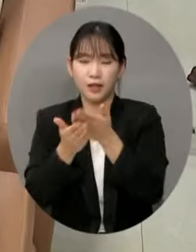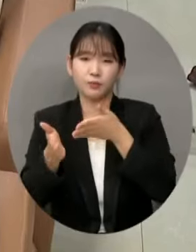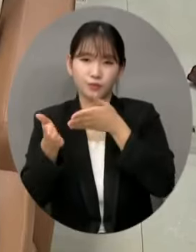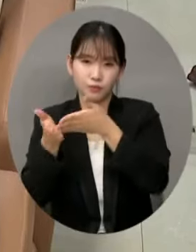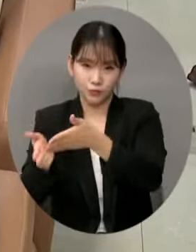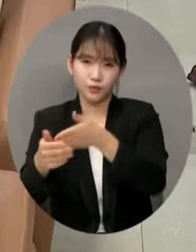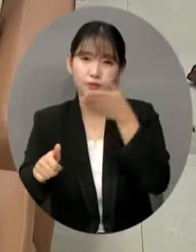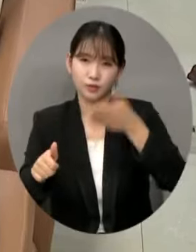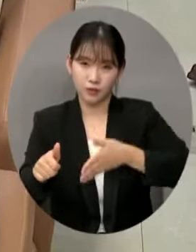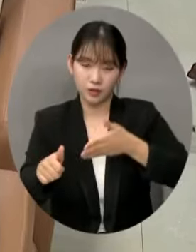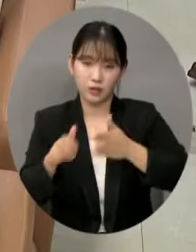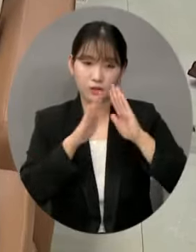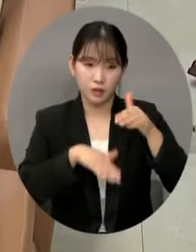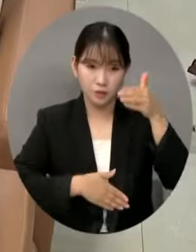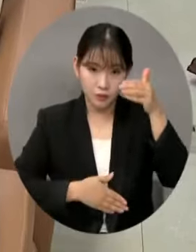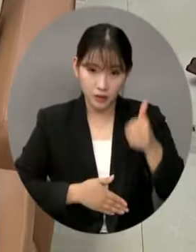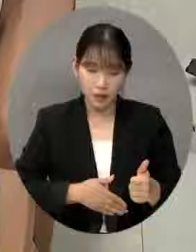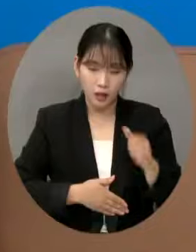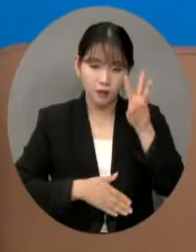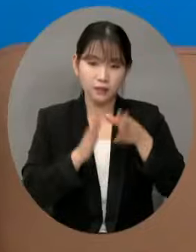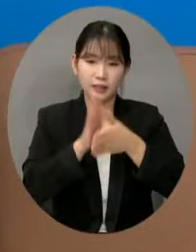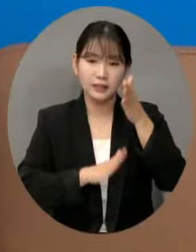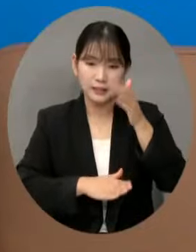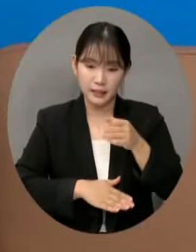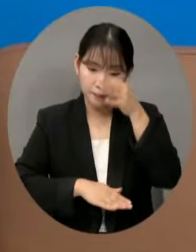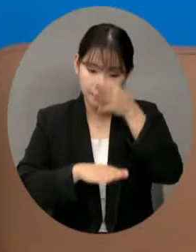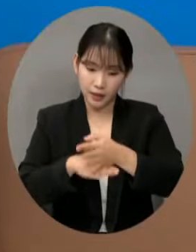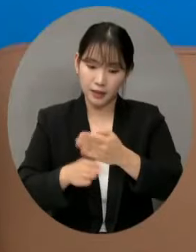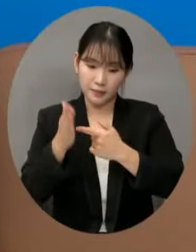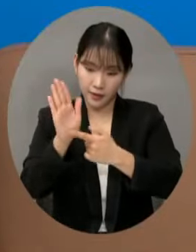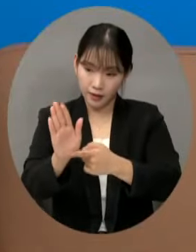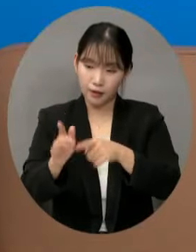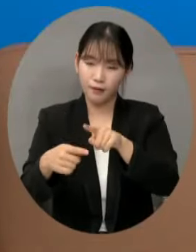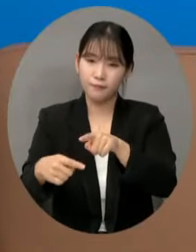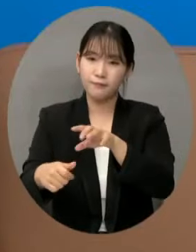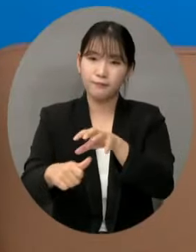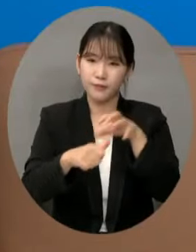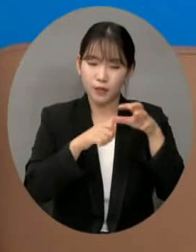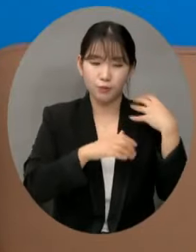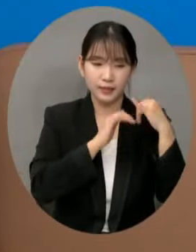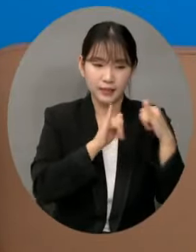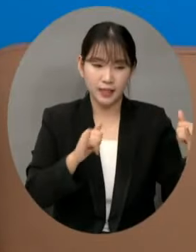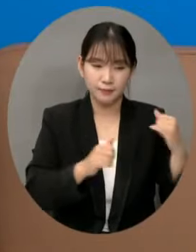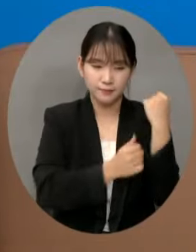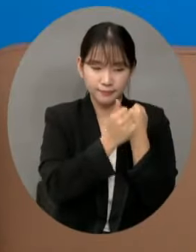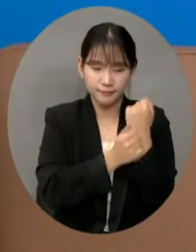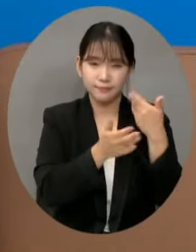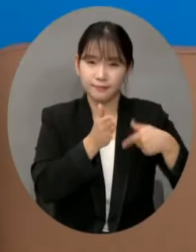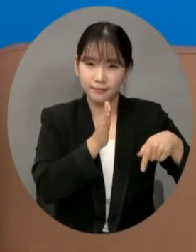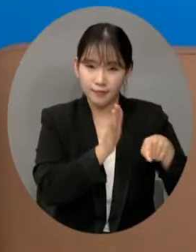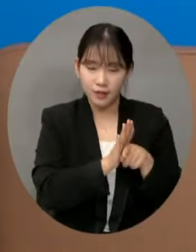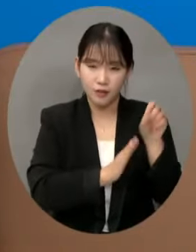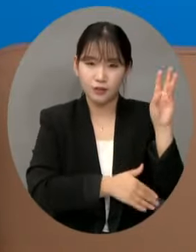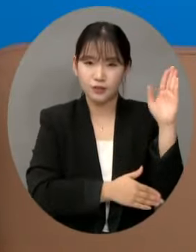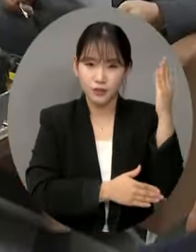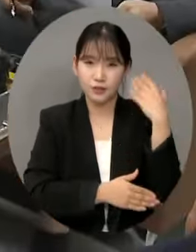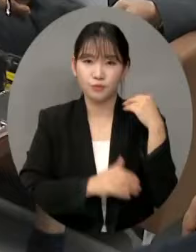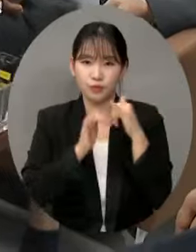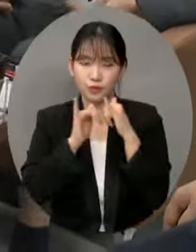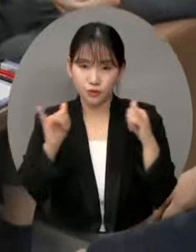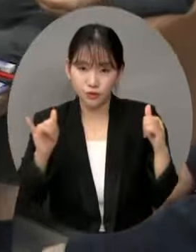김용록 전남지사는 광주시장의 사과를 전제로 무한군을 설득하기 위한 광주시와 무한군의 2자 회담은